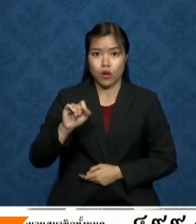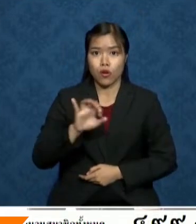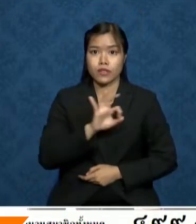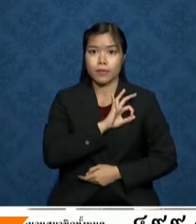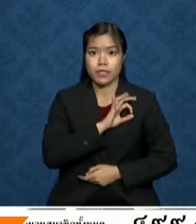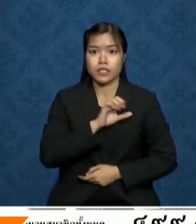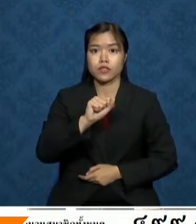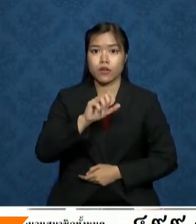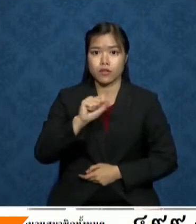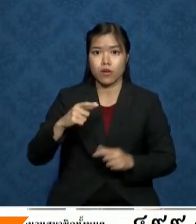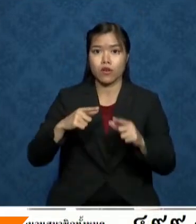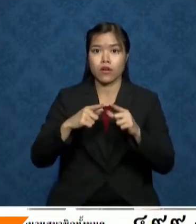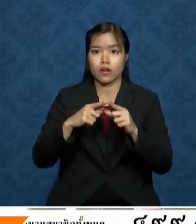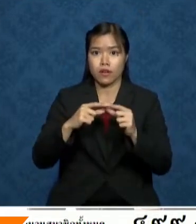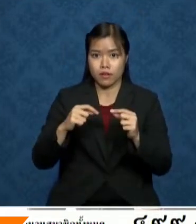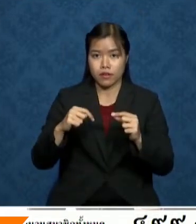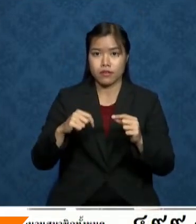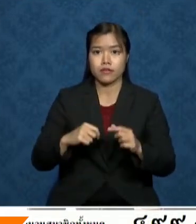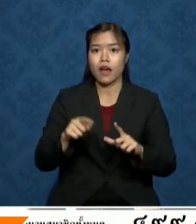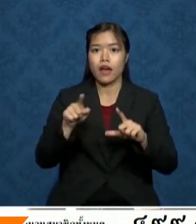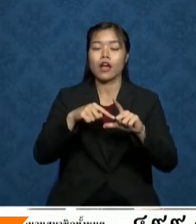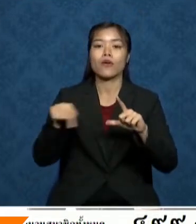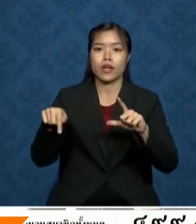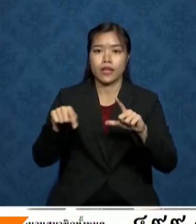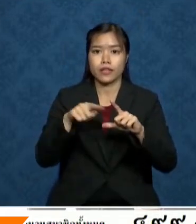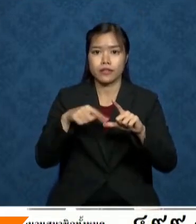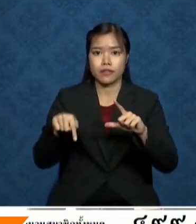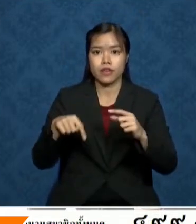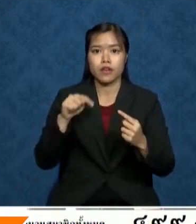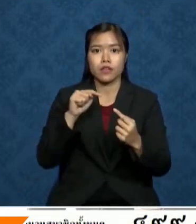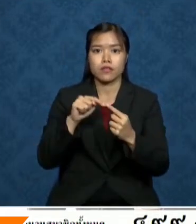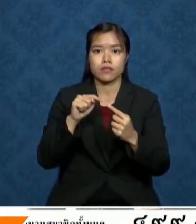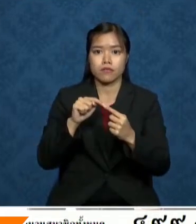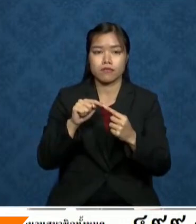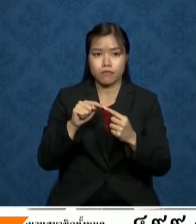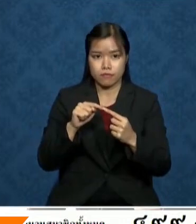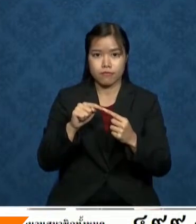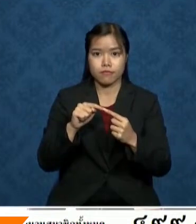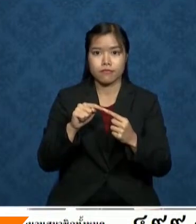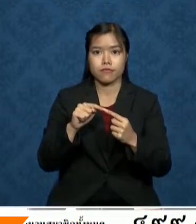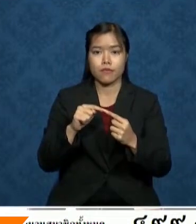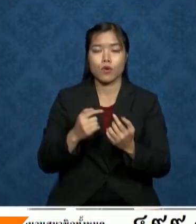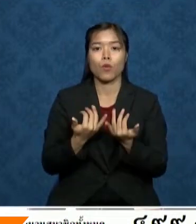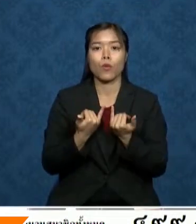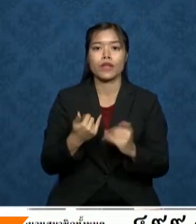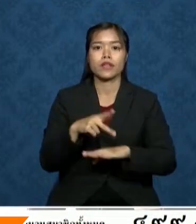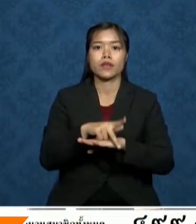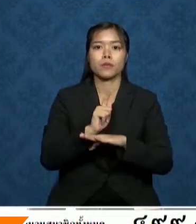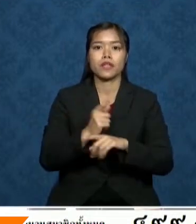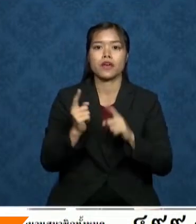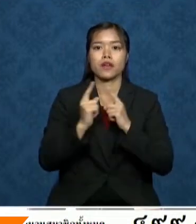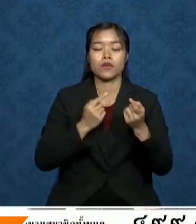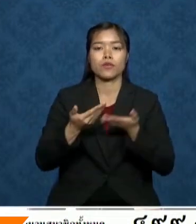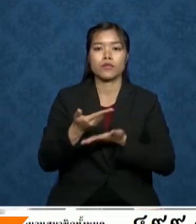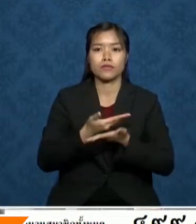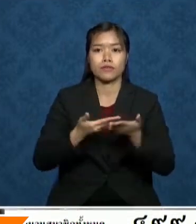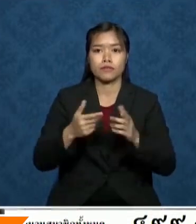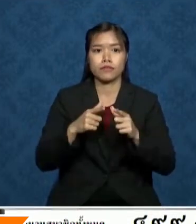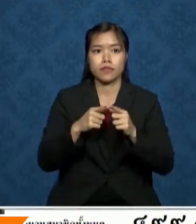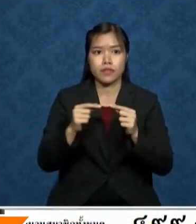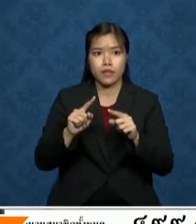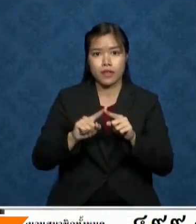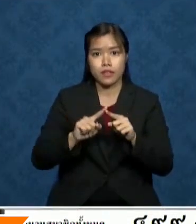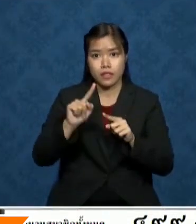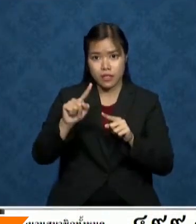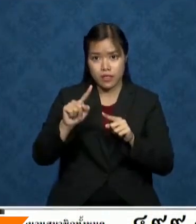จากพี่น้องชาว บางบอน บคเทีนครับเธีครั วันนี้มเรื่องหารือ ธรมธานจากปัหาใพืนที่ครับื่องแรกพัฮ